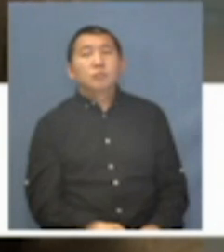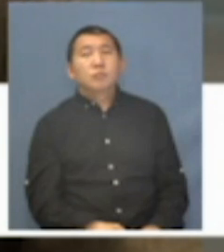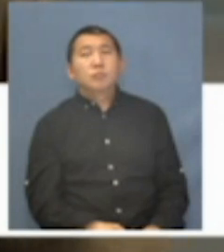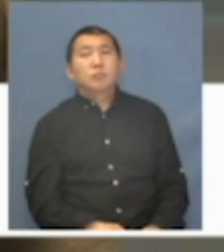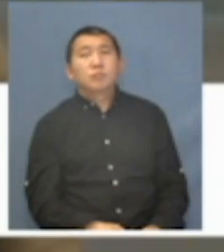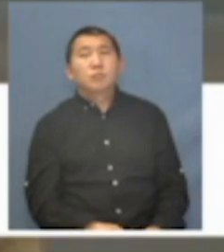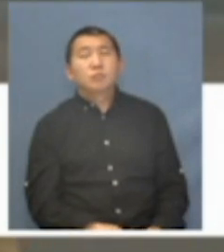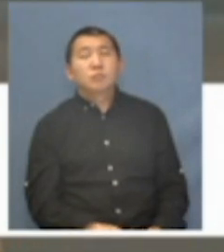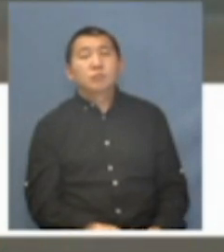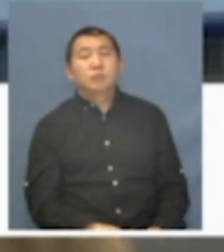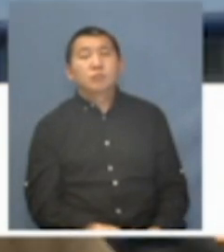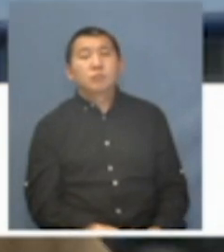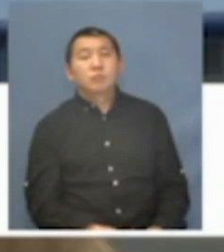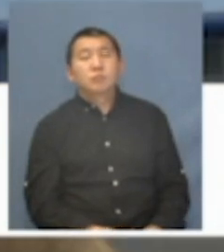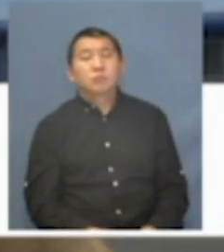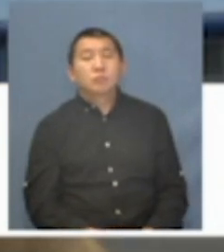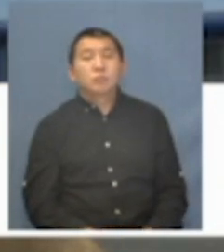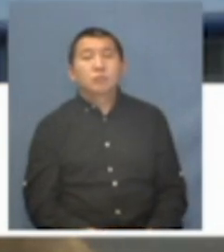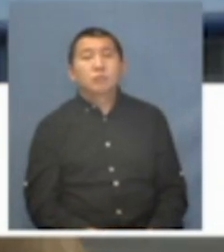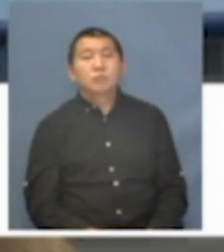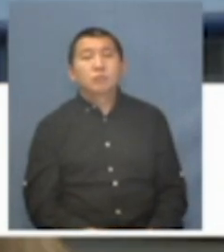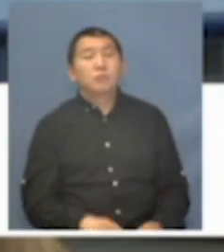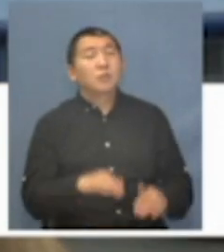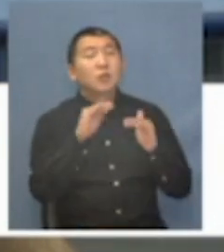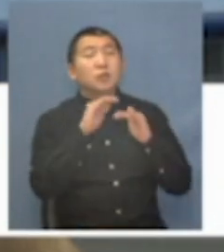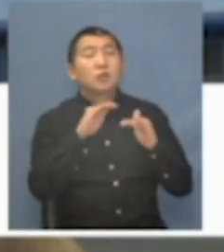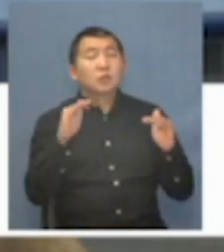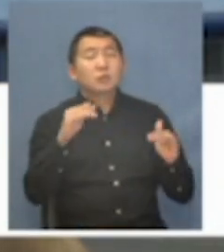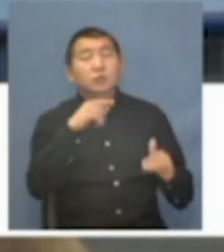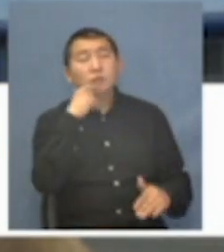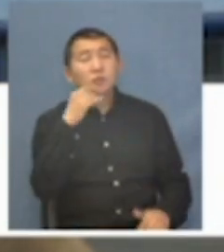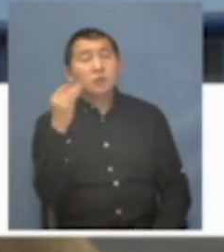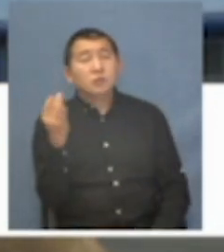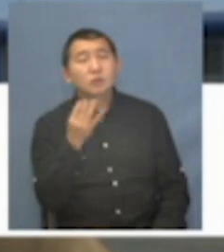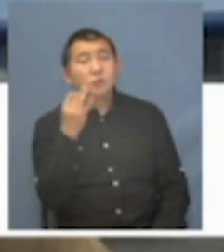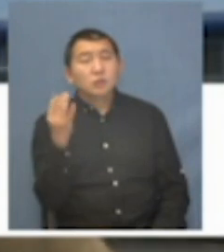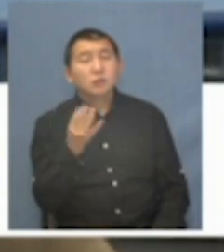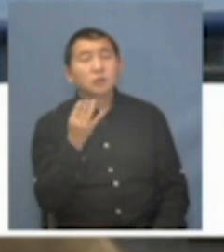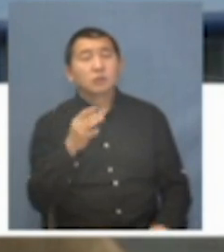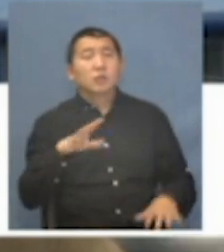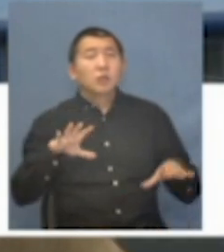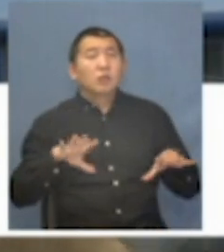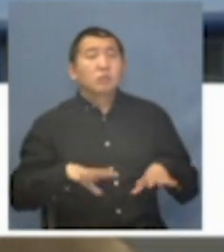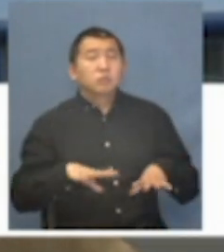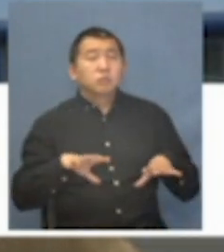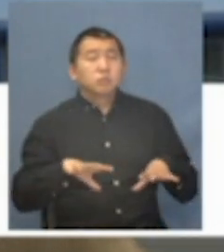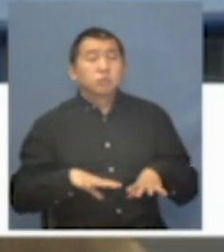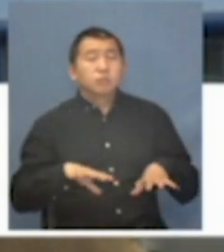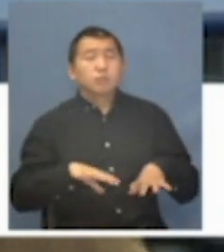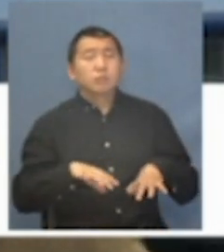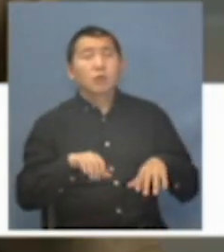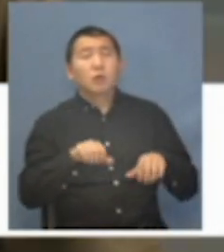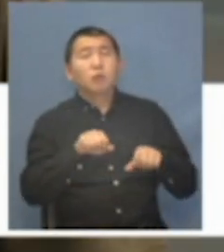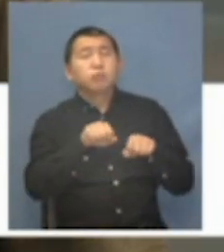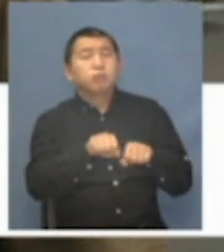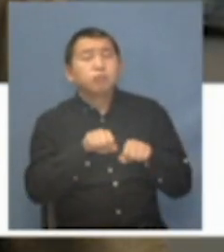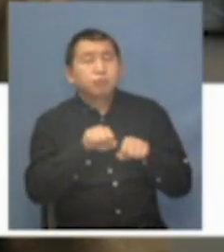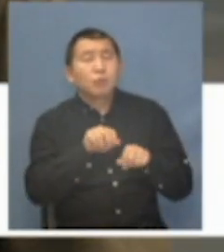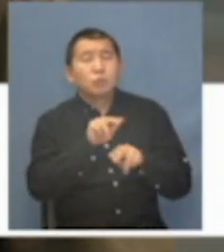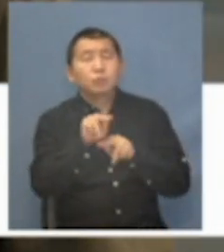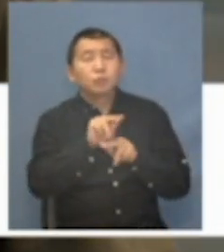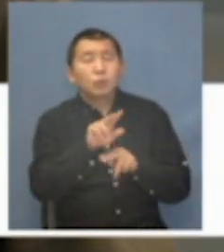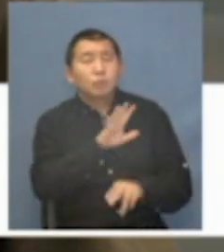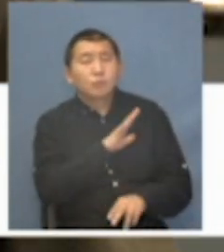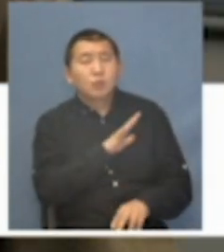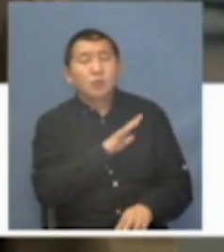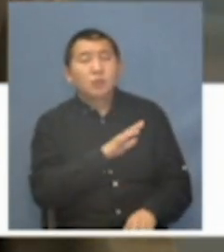қазақтың тағамдарын жасап үйренді. Балалар айтады, өте қызықты болды дейді, олар айтады, атты ерттеуді, аттың үстінде жүреді, соның бәрін үйреніп келген. Көбі